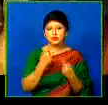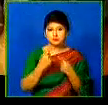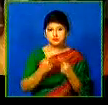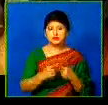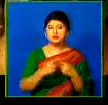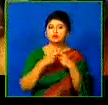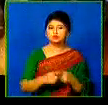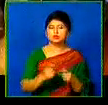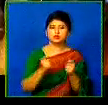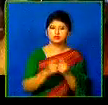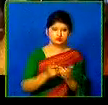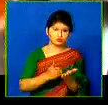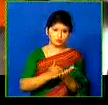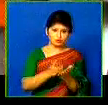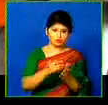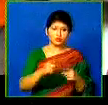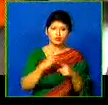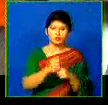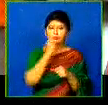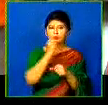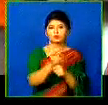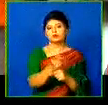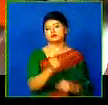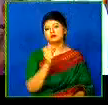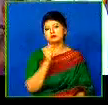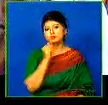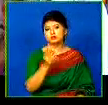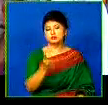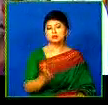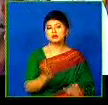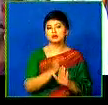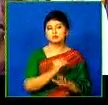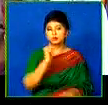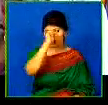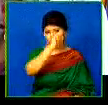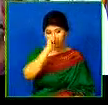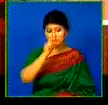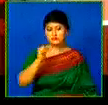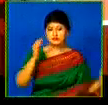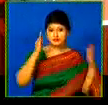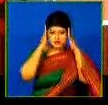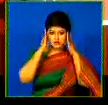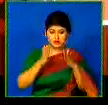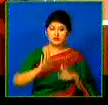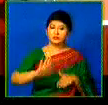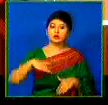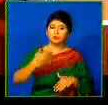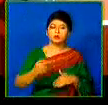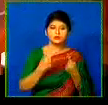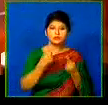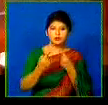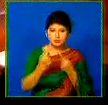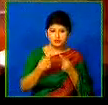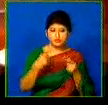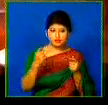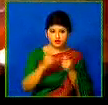প্রসারিত করতে গ্রাম আদালত গুরুত্বপূর্ণ ভূমিকা পালন করছে। এর ফলে সমাজে শান্তি এবং পরোক্ষভাবে বিচার